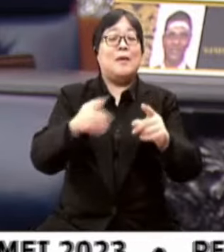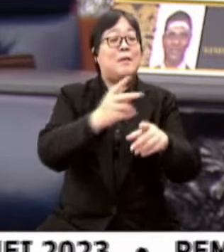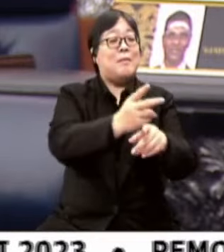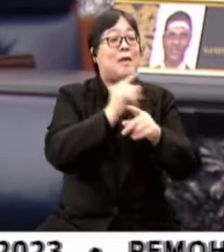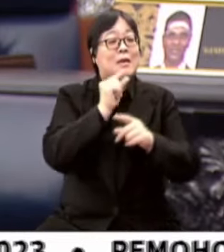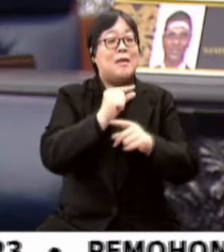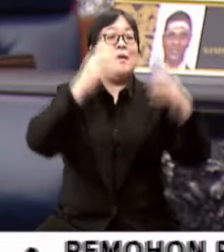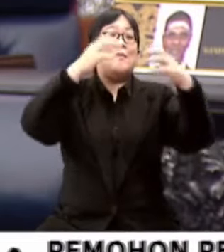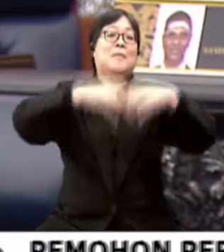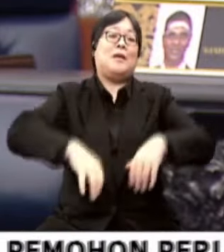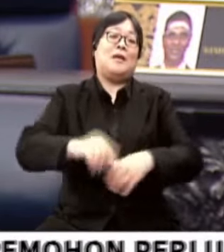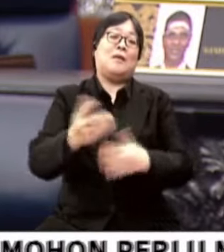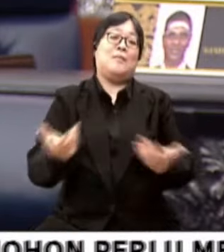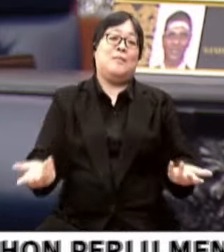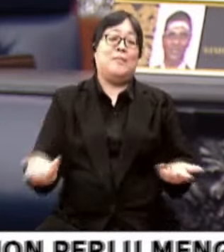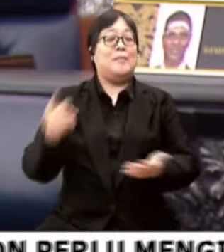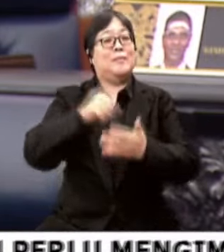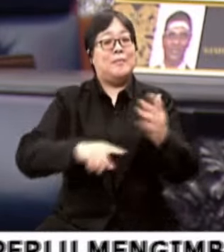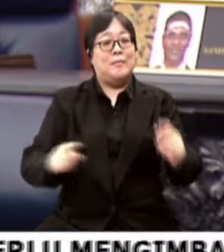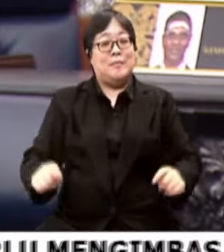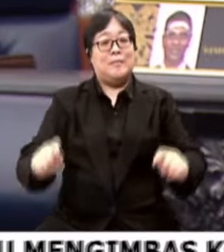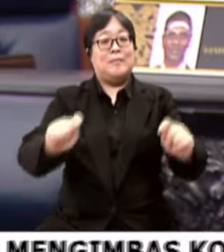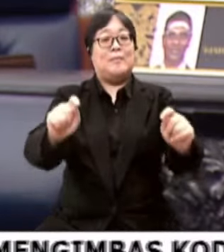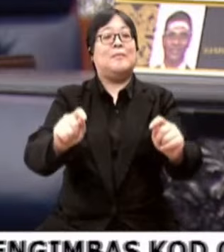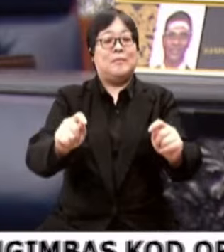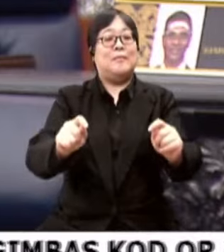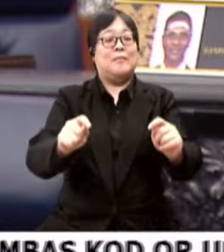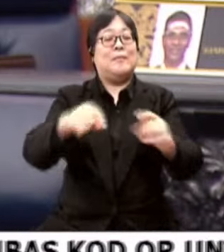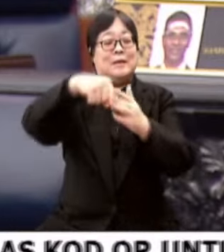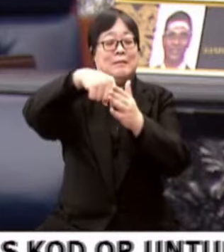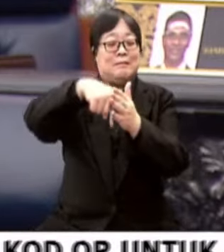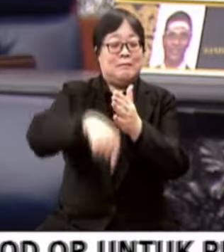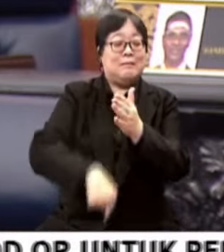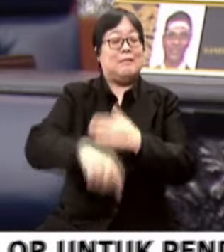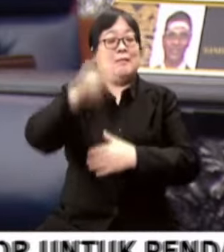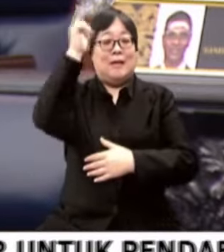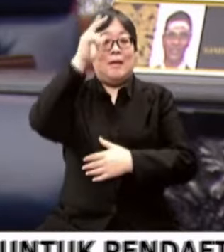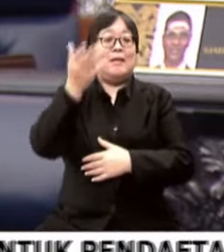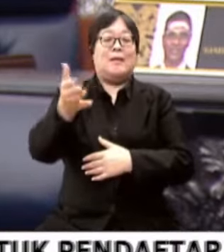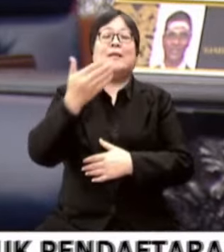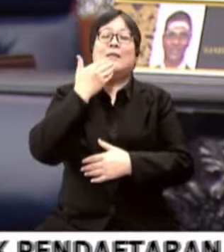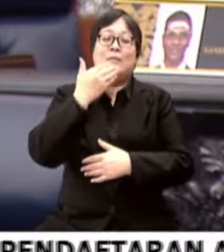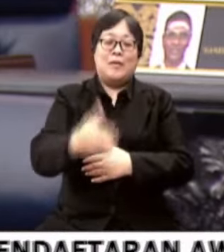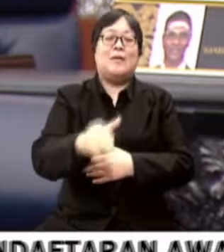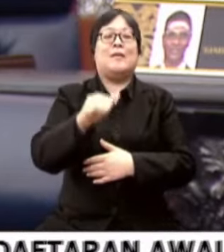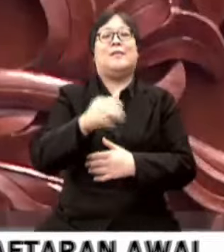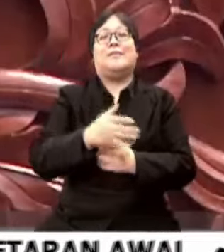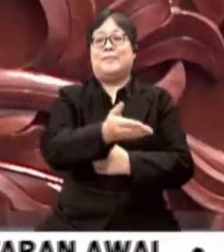dia bengkeratkan jadi apa yang lebih komprehensif yang kerja anak-anak